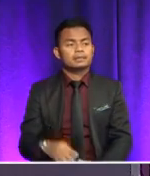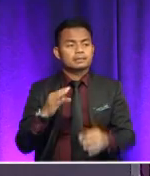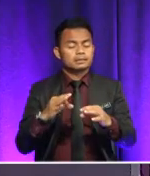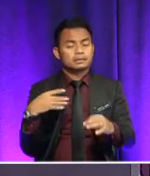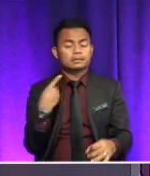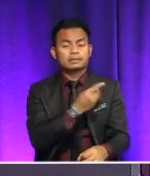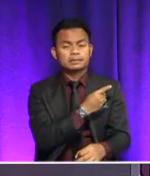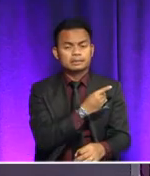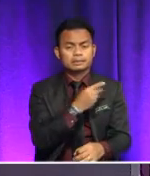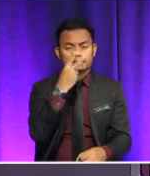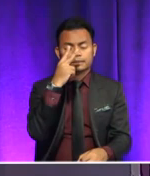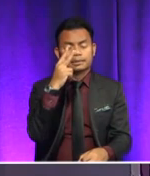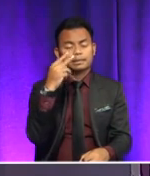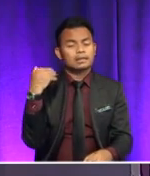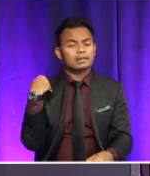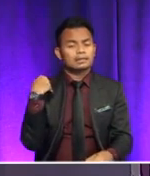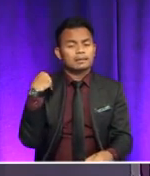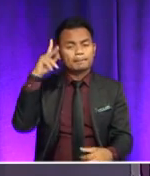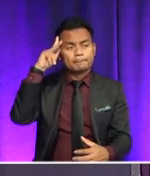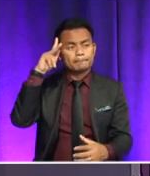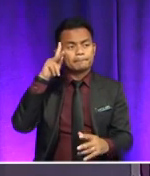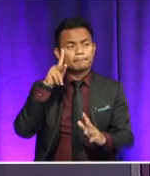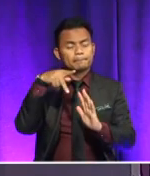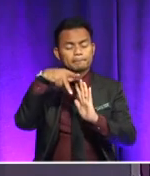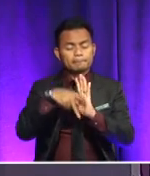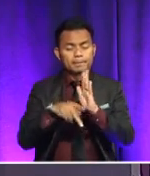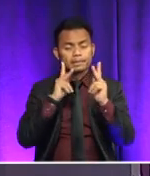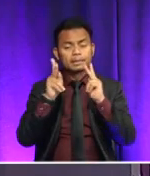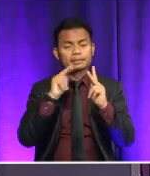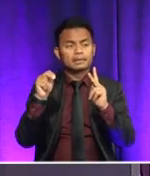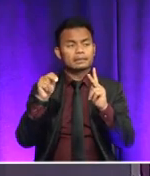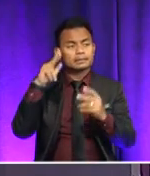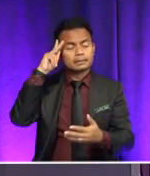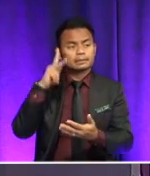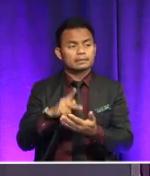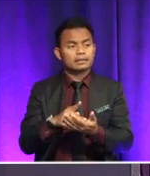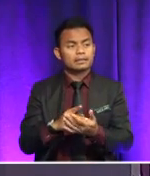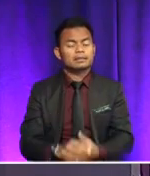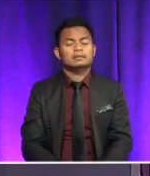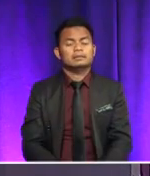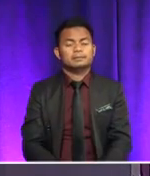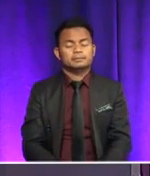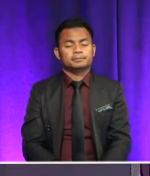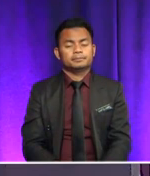ada perkataan Kenapa jadi perkara yang kita ucapkan